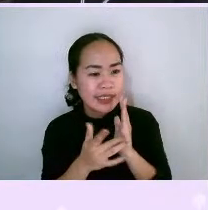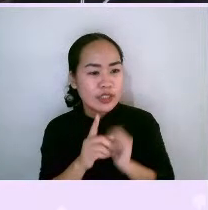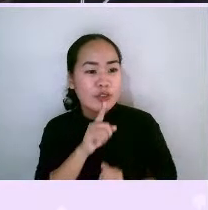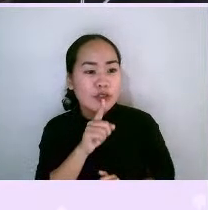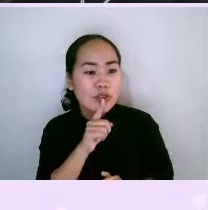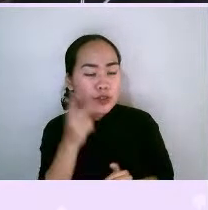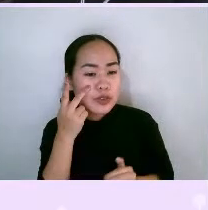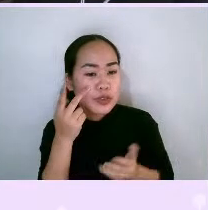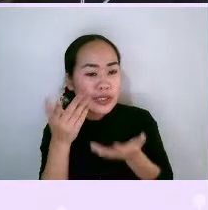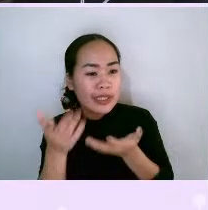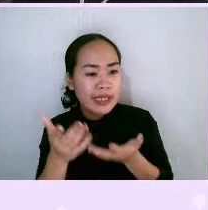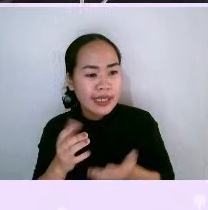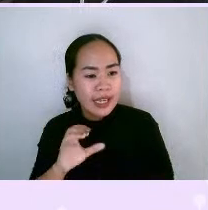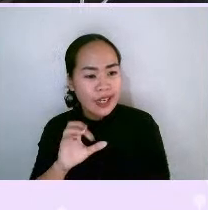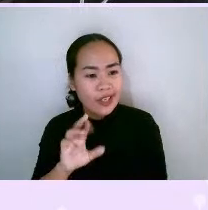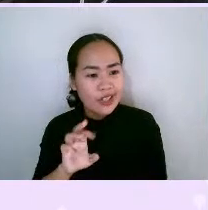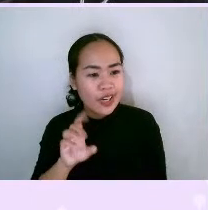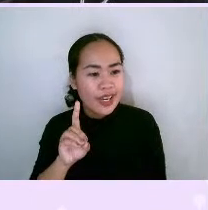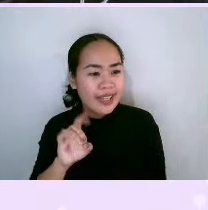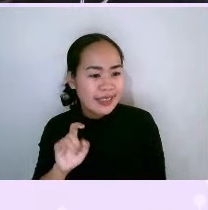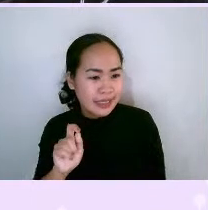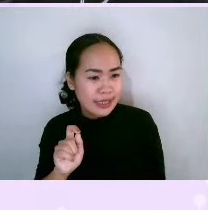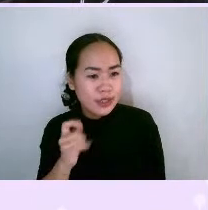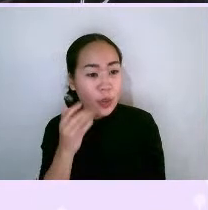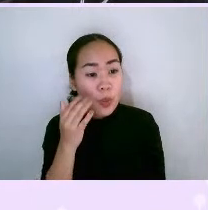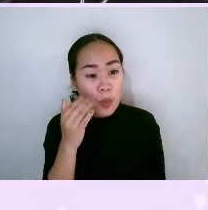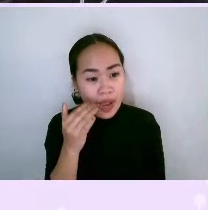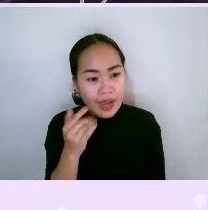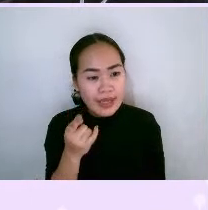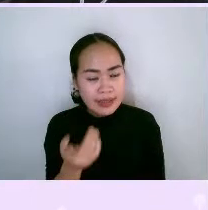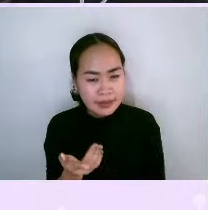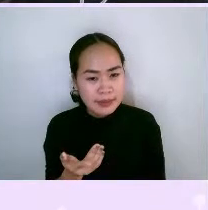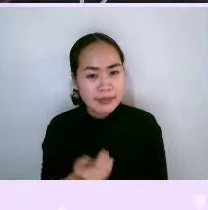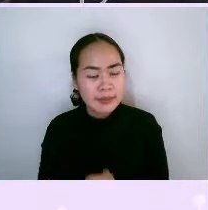itong credit kasi part po